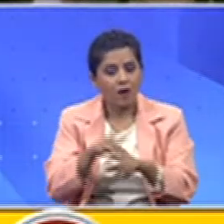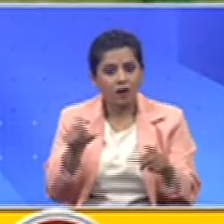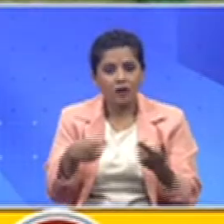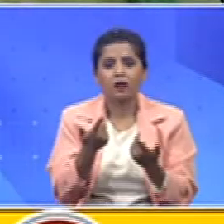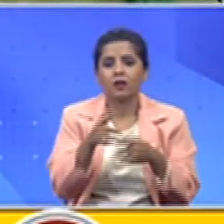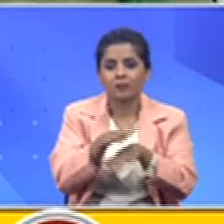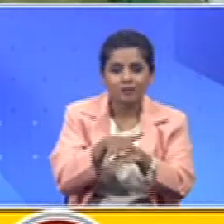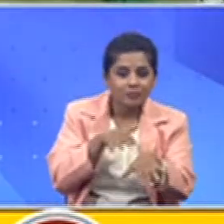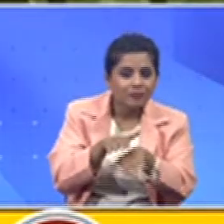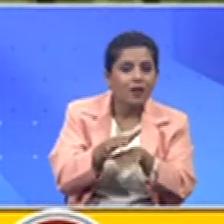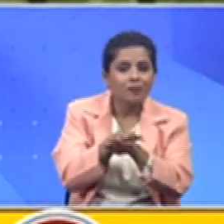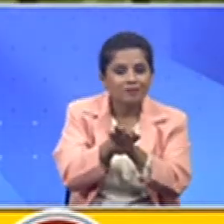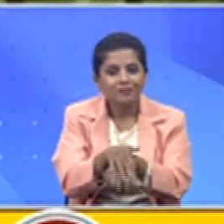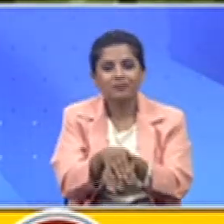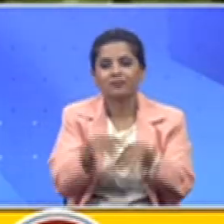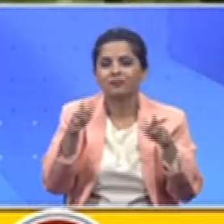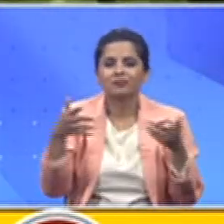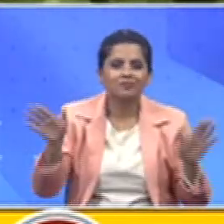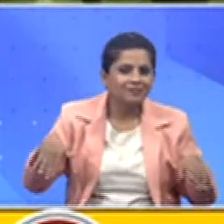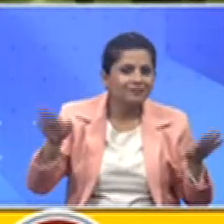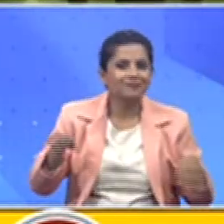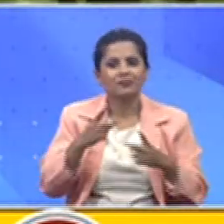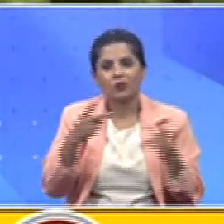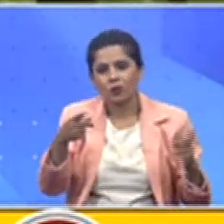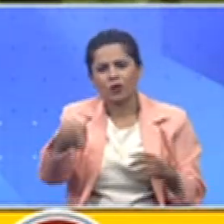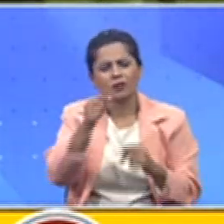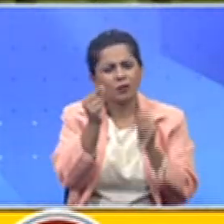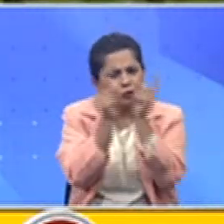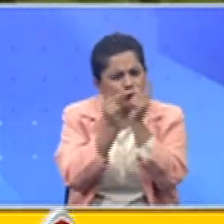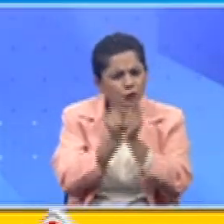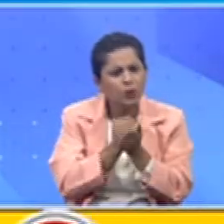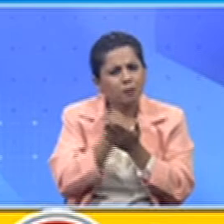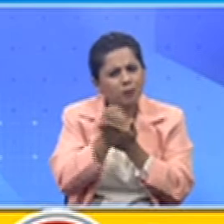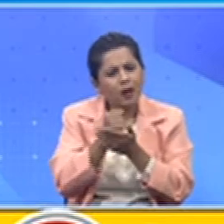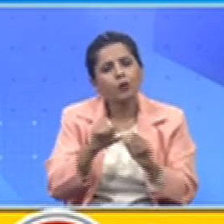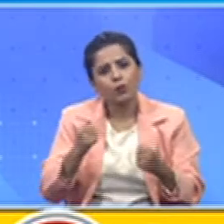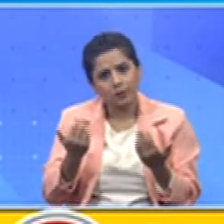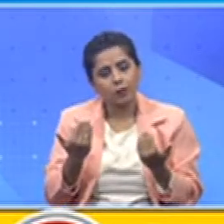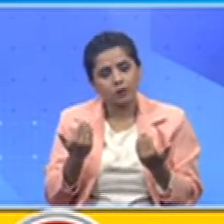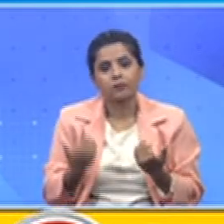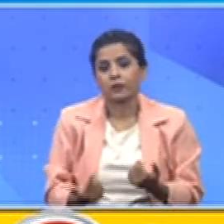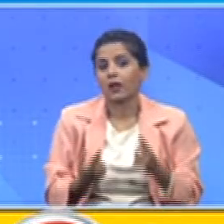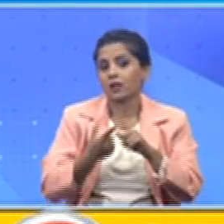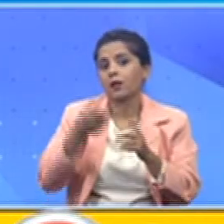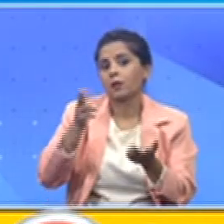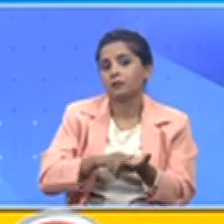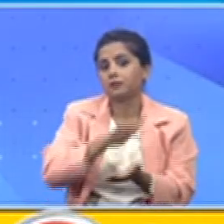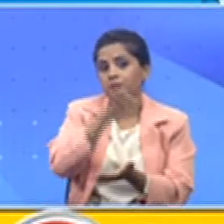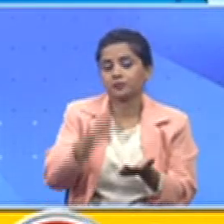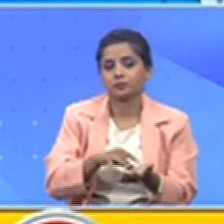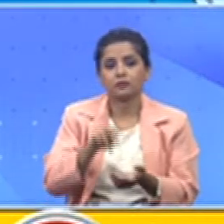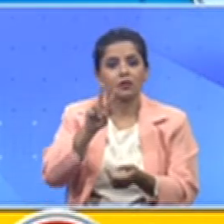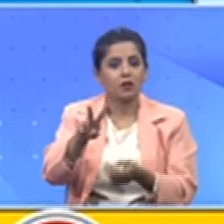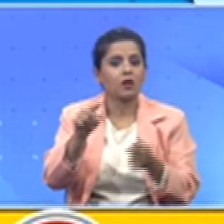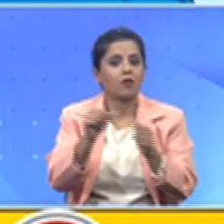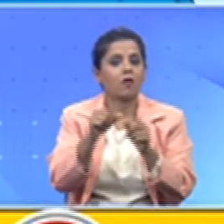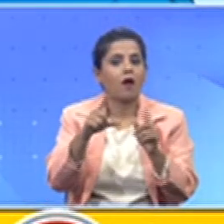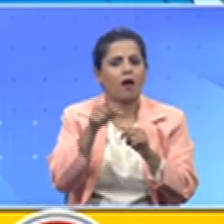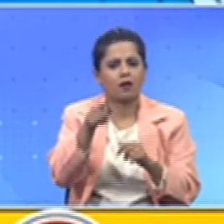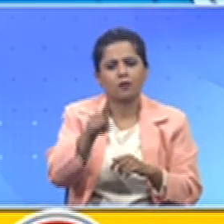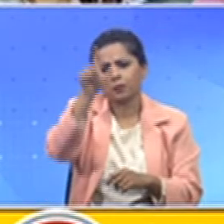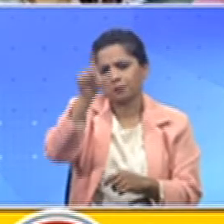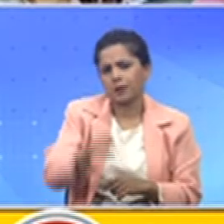छोटे प्रयासों से भी बहुत कुछ कर सकते हैं। तमिलनाडु में वाड़ावल्ली के एक साथी